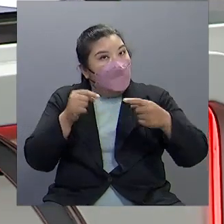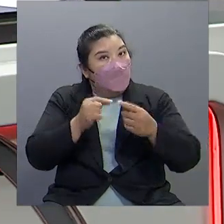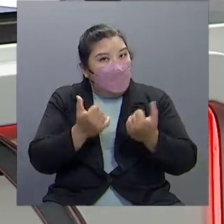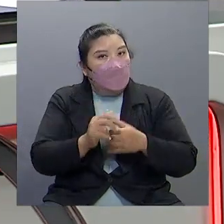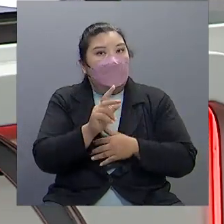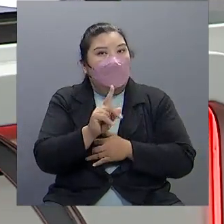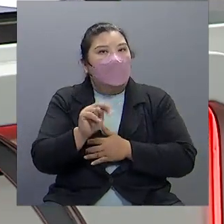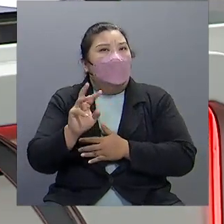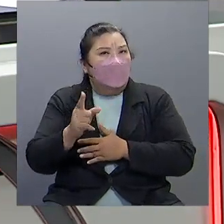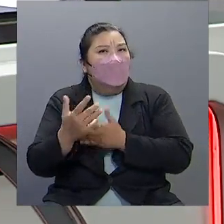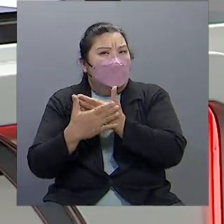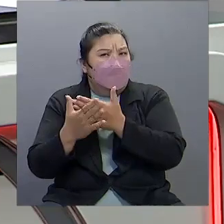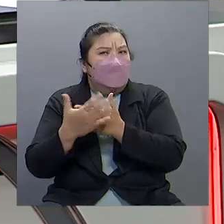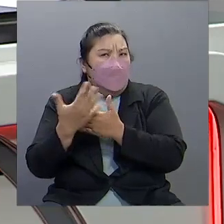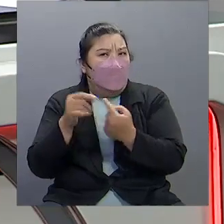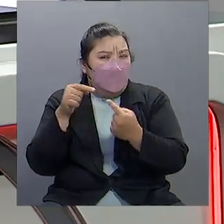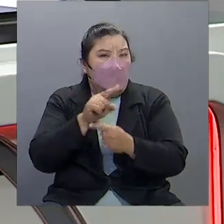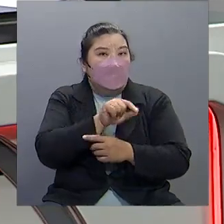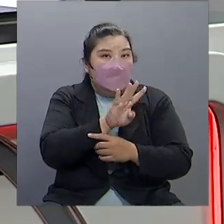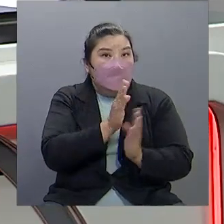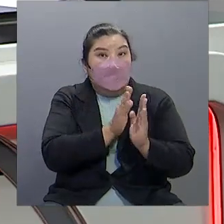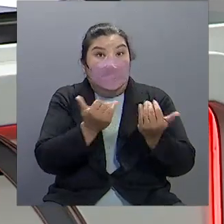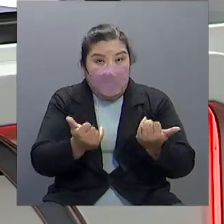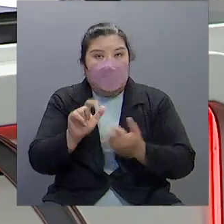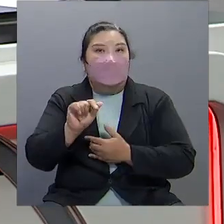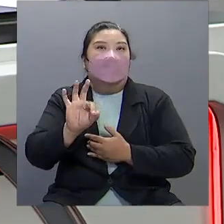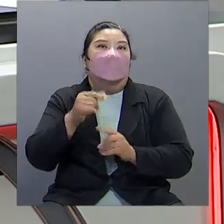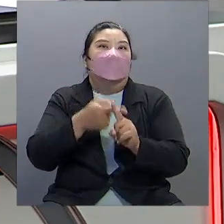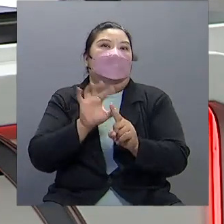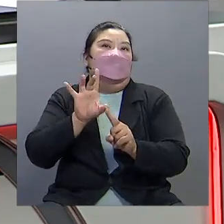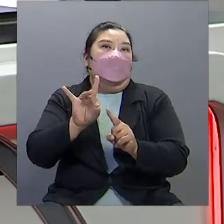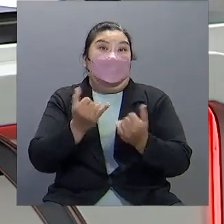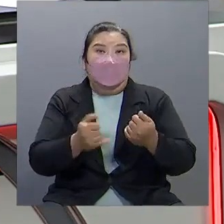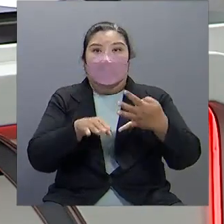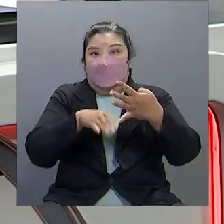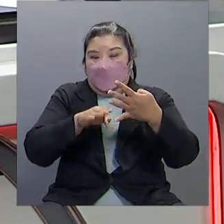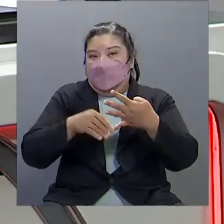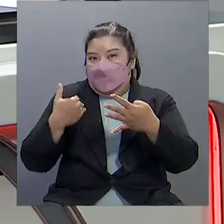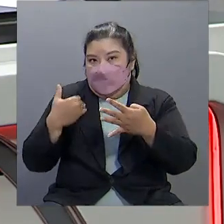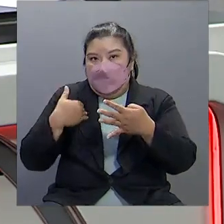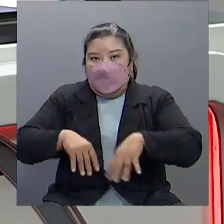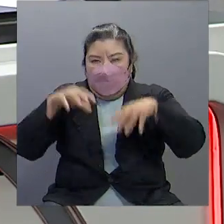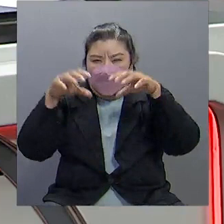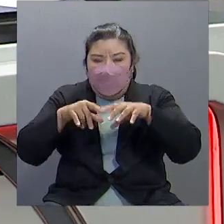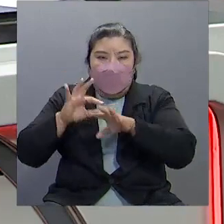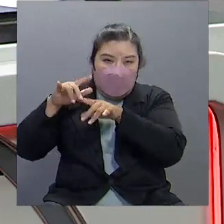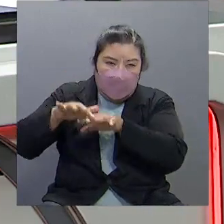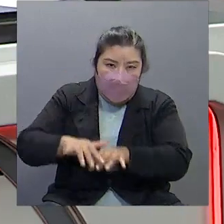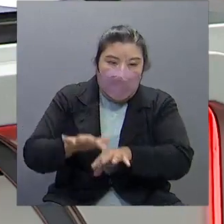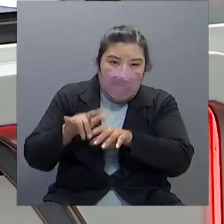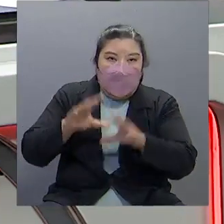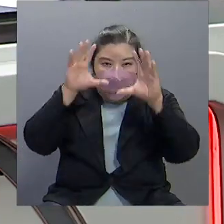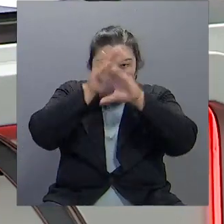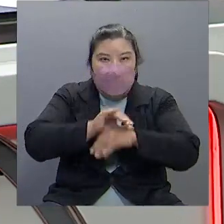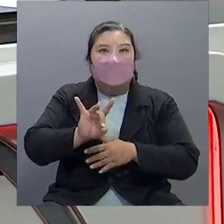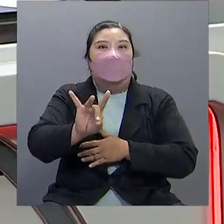านี้แล้วตั้งแต่24จนถึงวันนี้แหละ29สิงหาคมว่าจะมีน้ำทะเลหนุนด้วยนะคะช่วงประมาณ2ทุ่มอาจจะต้องติดตามเรื่องของน้ำทะเล